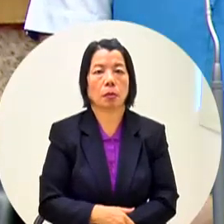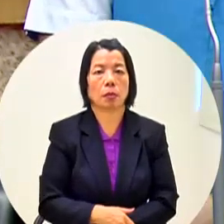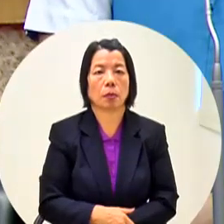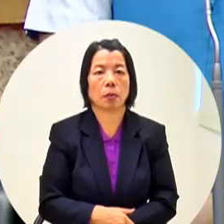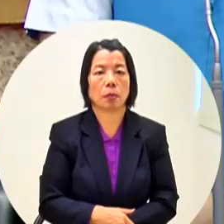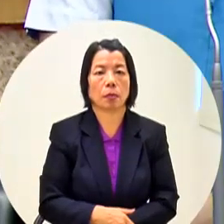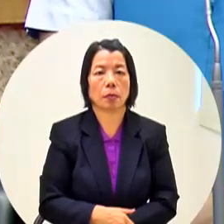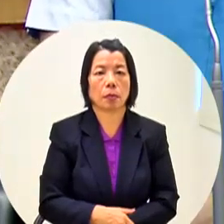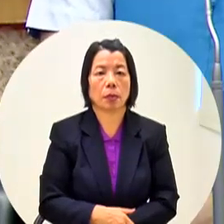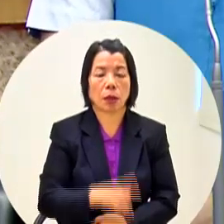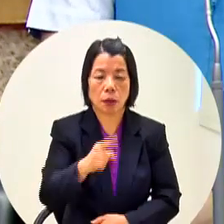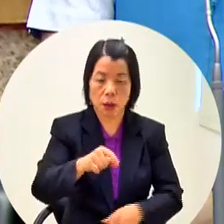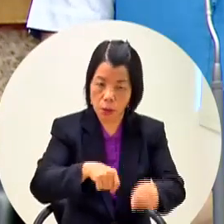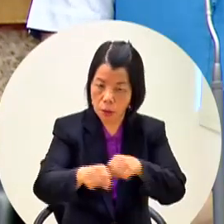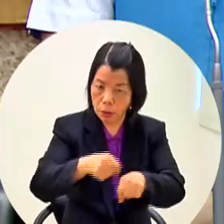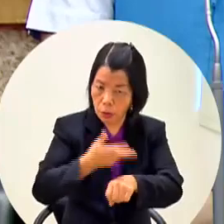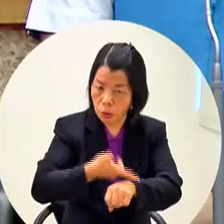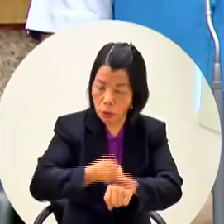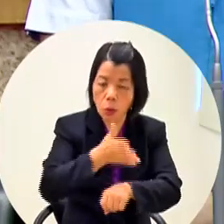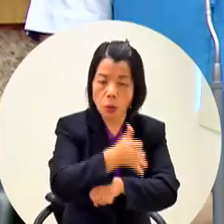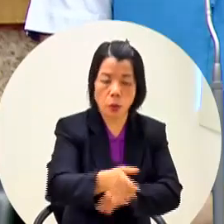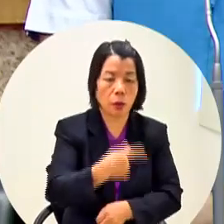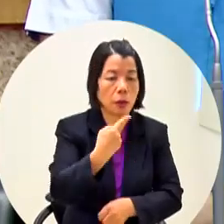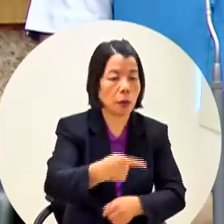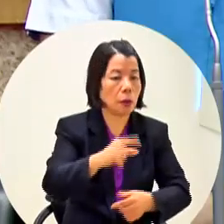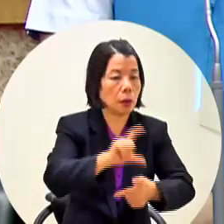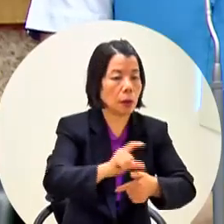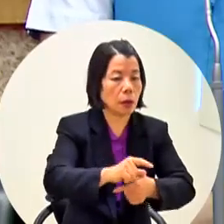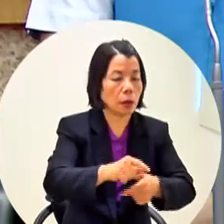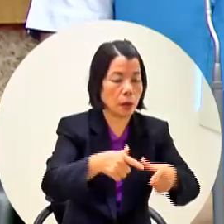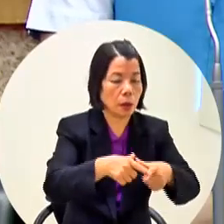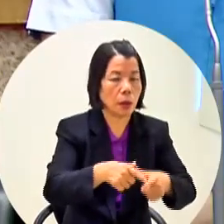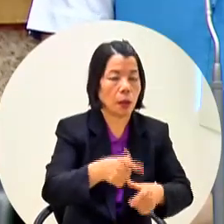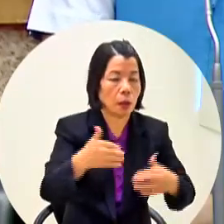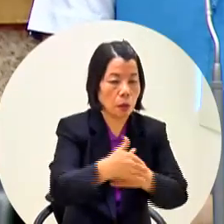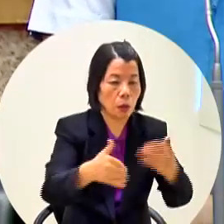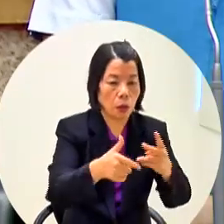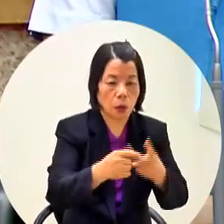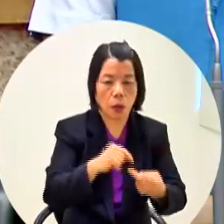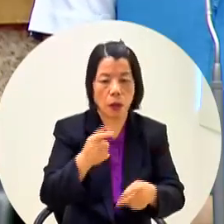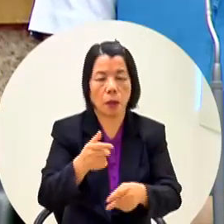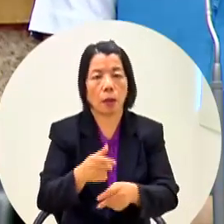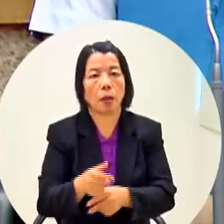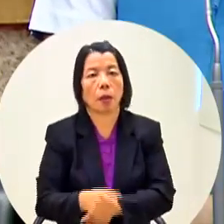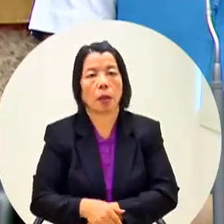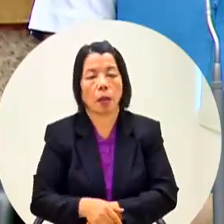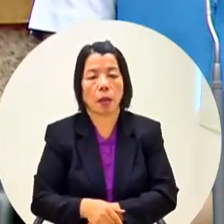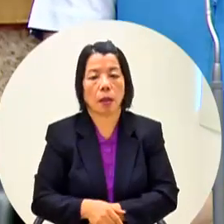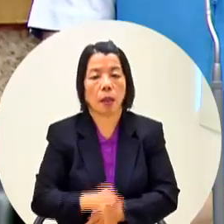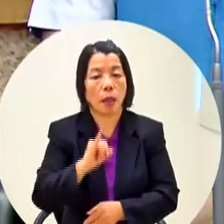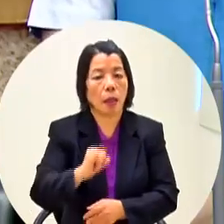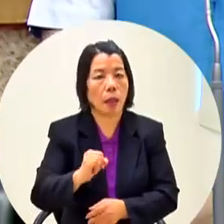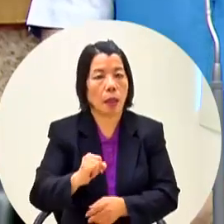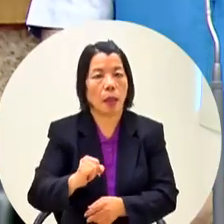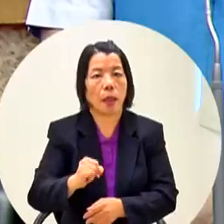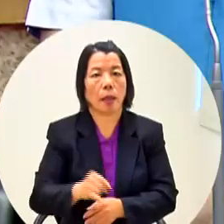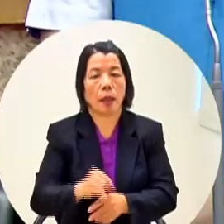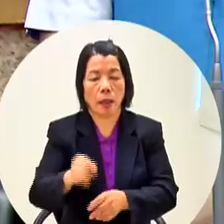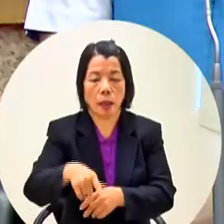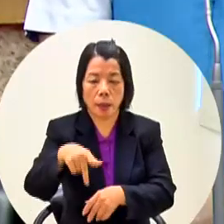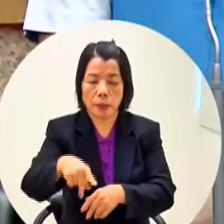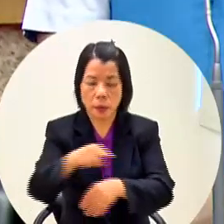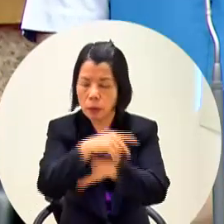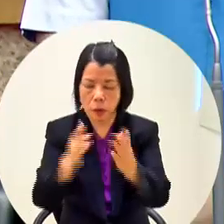所以说，这个技术我也问过一卡通，也问过 Line Pay， 都是不是技术问题，是政策有没有这样的决心，有没有这样的思